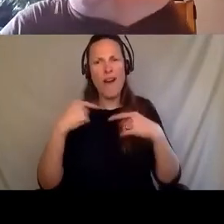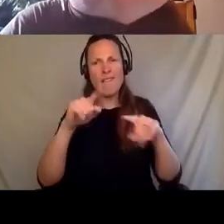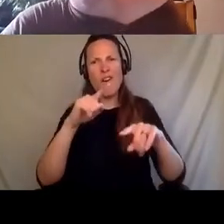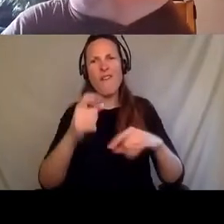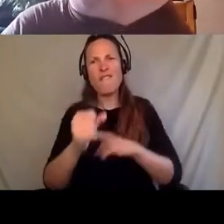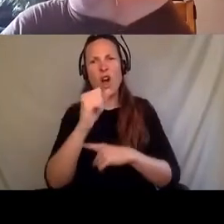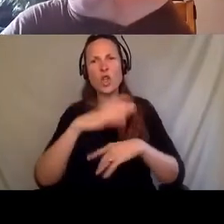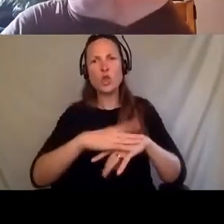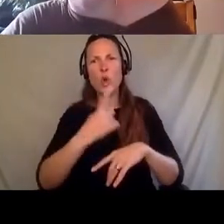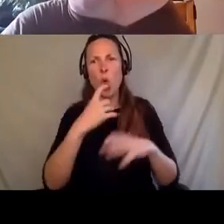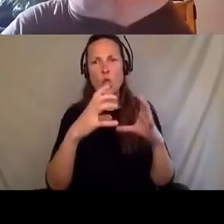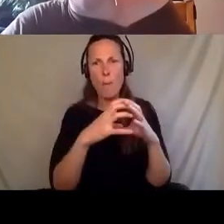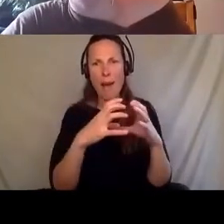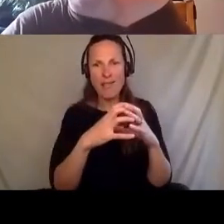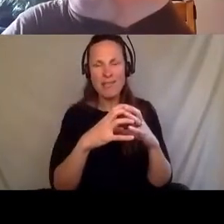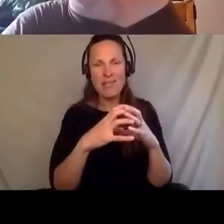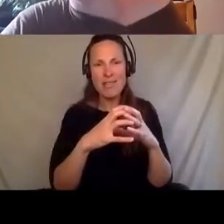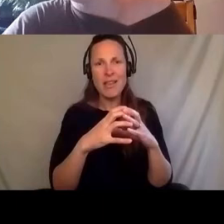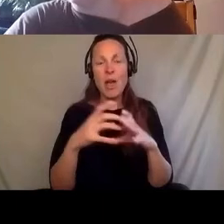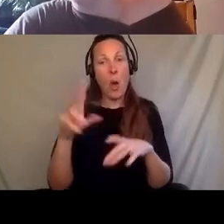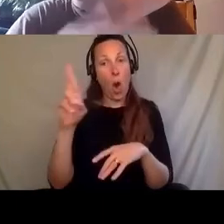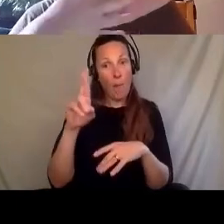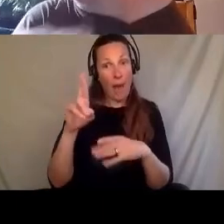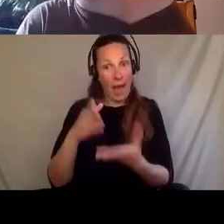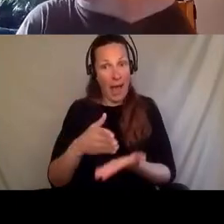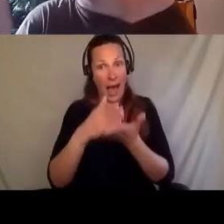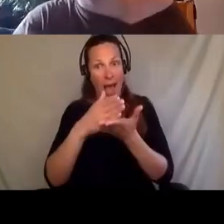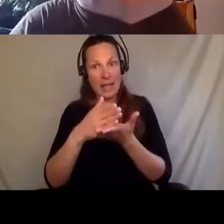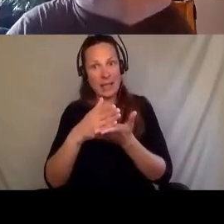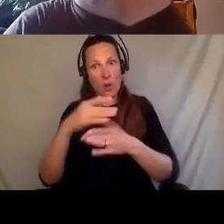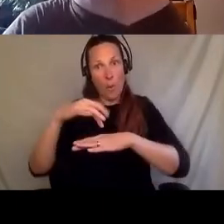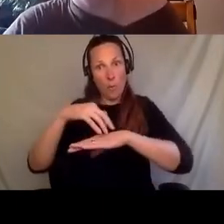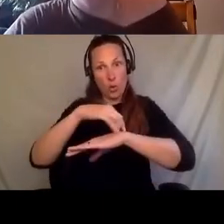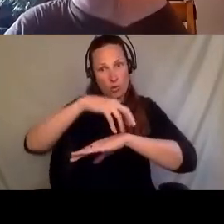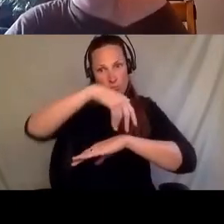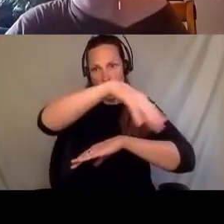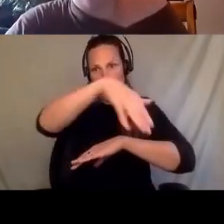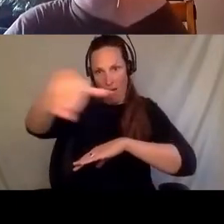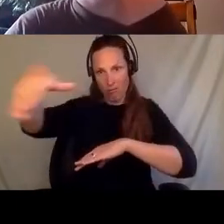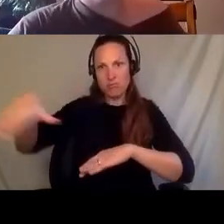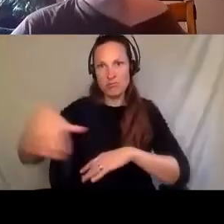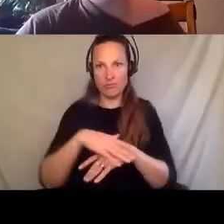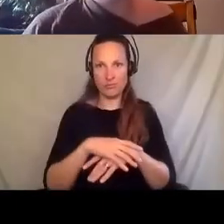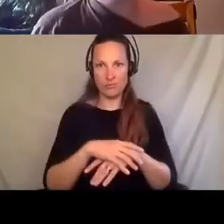exemple. Puis, le romarin peut aider à éloigner ces pestes-là.